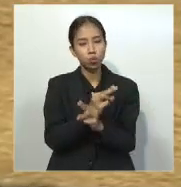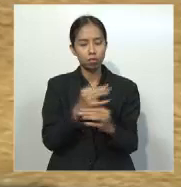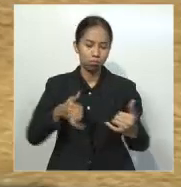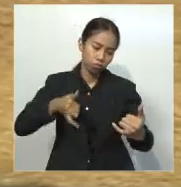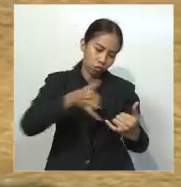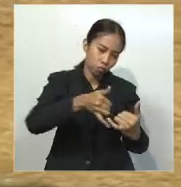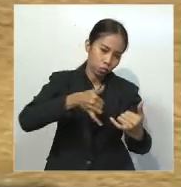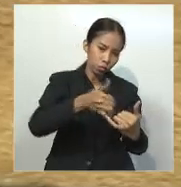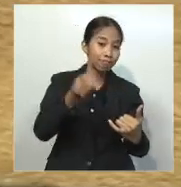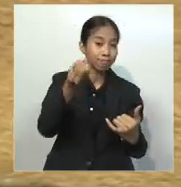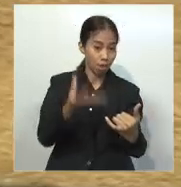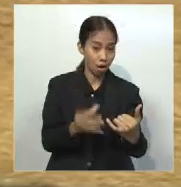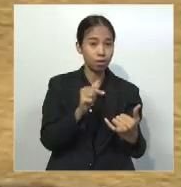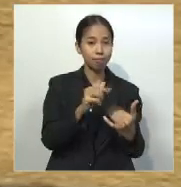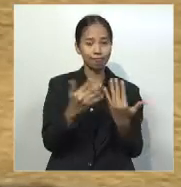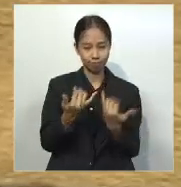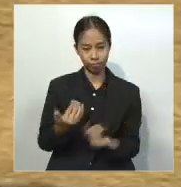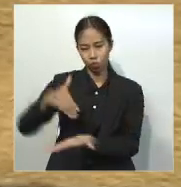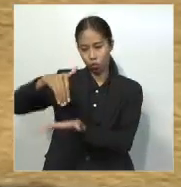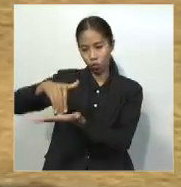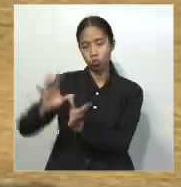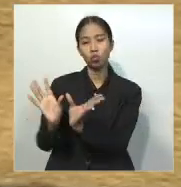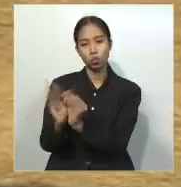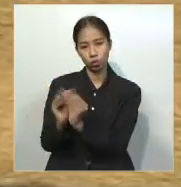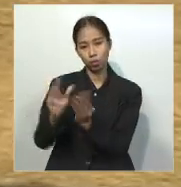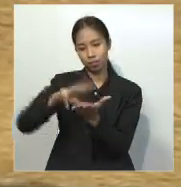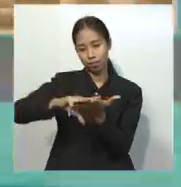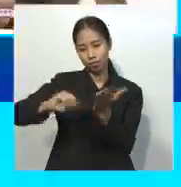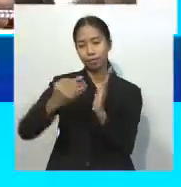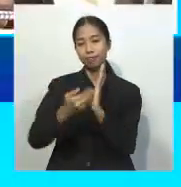ากค่ะและนี่ก็เป็นบรรยากาศที่ศูนย์ประชุมอเนกประสงค์การจนาภิเษกมหาวิทยาลัยขอนแก่นค่ะ